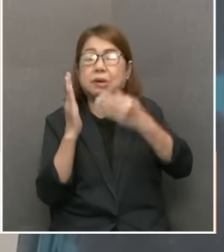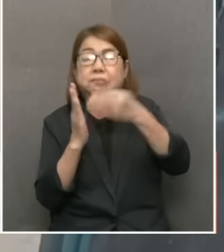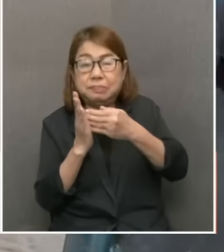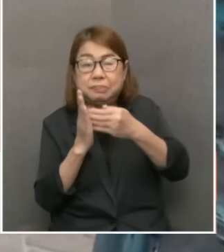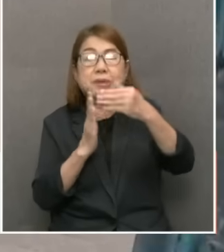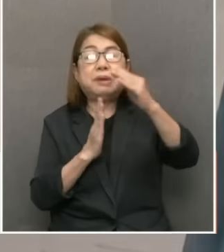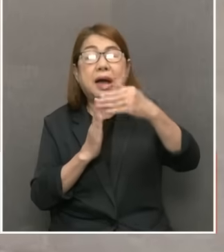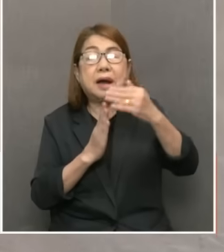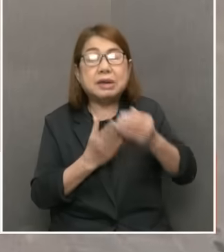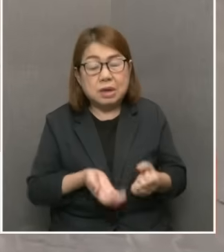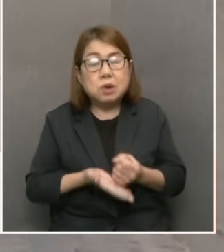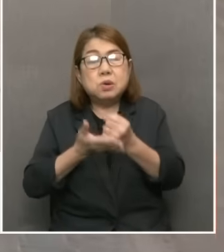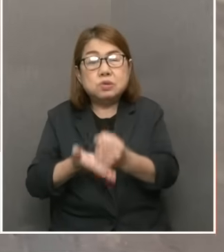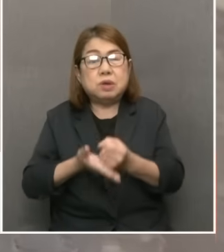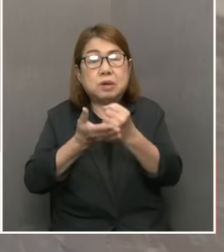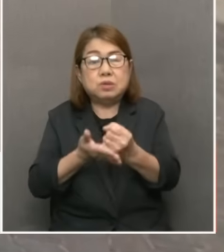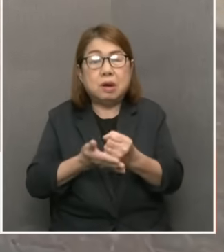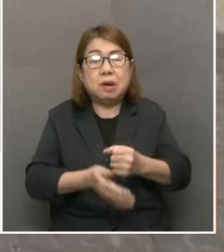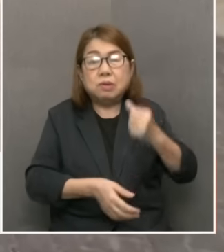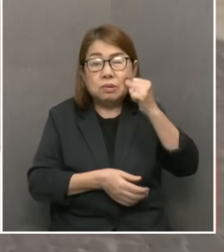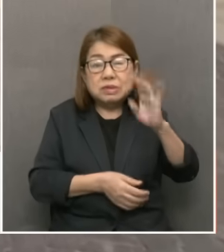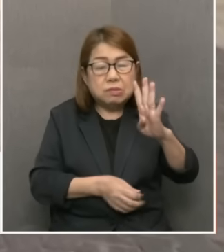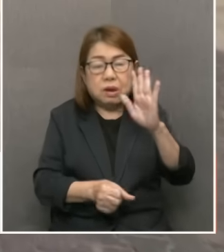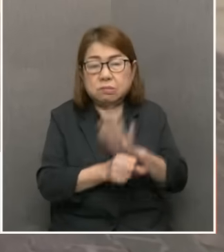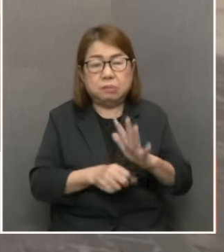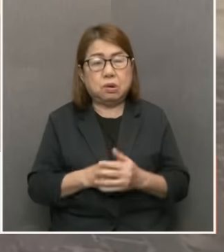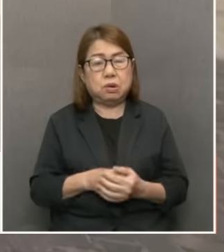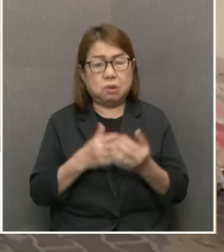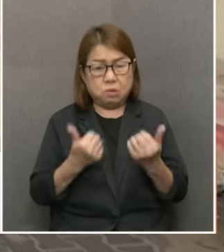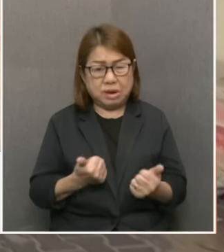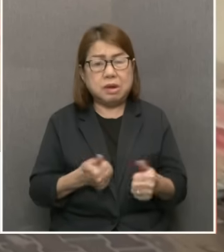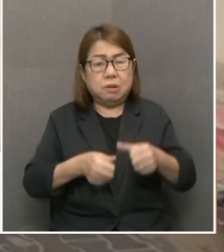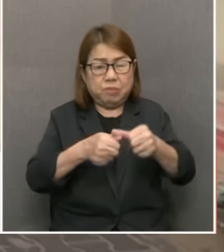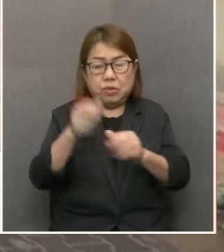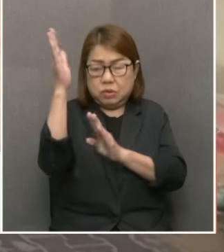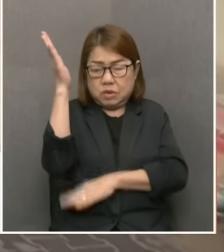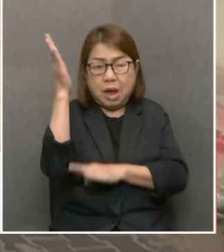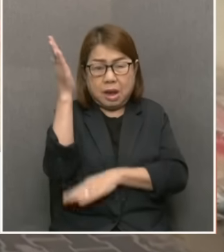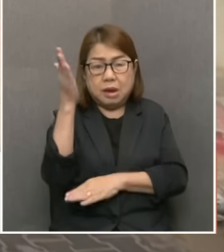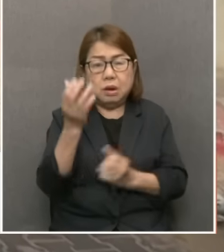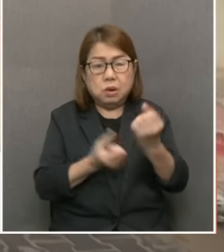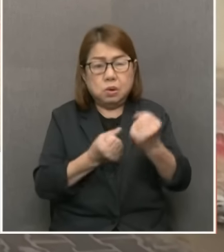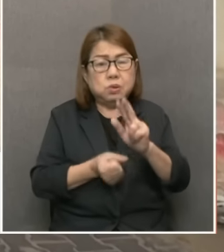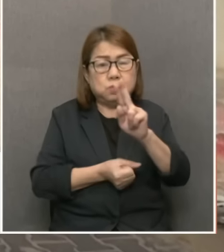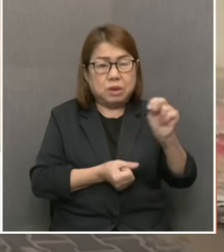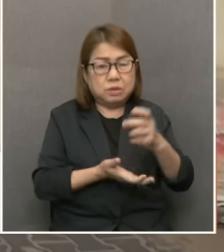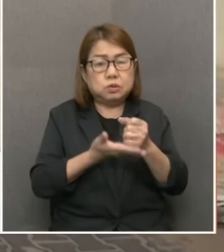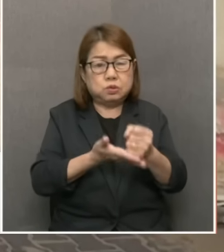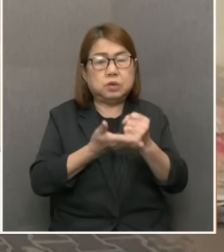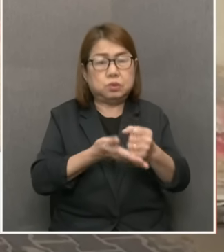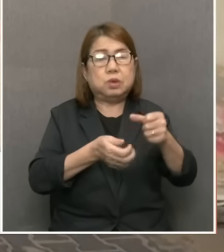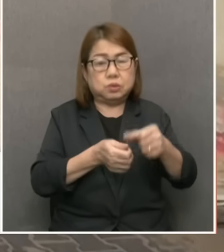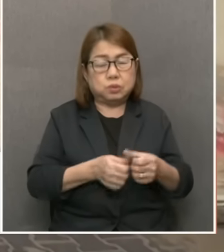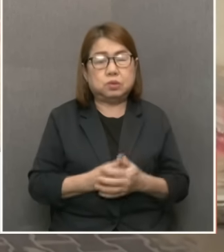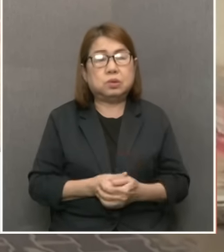แจกจ่ายในกาซาเหนือได้เหมือนกับที่กำลังทำอยู่ในกาซาใต้ UNRWA ระบุได้ว่าร